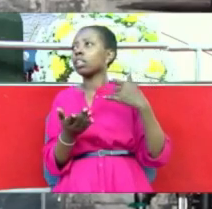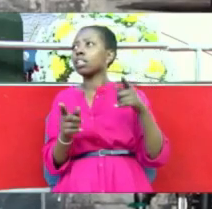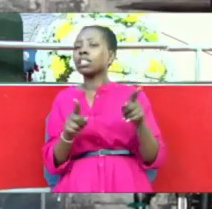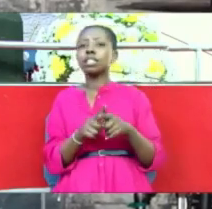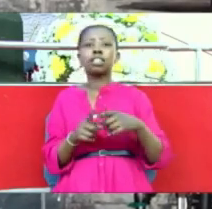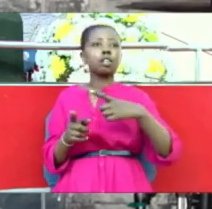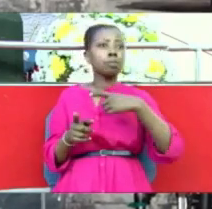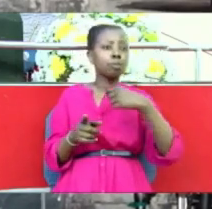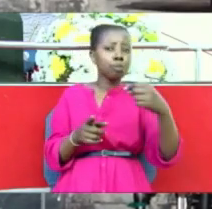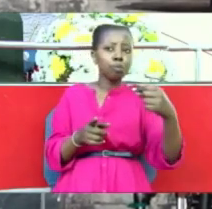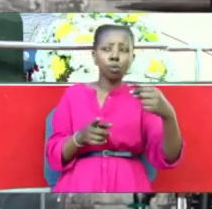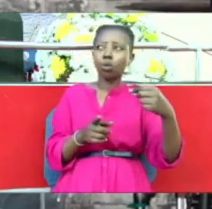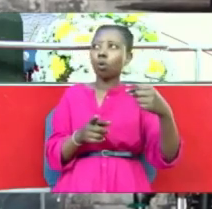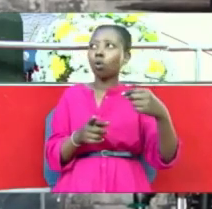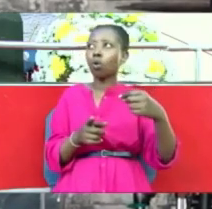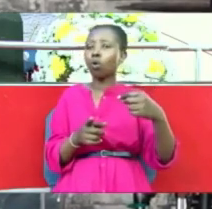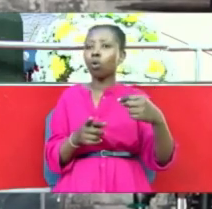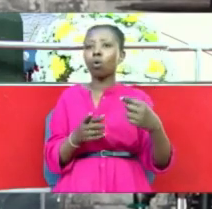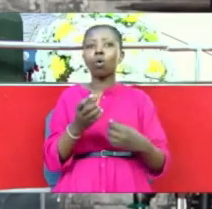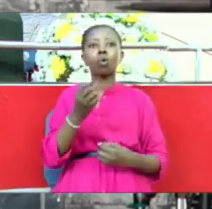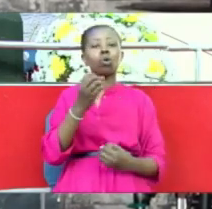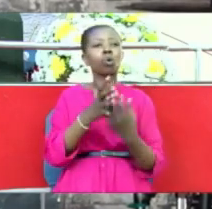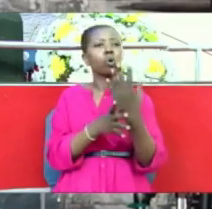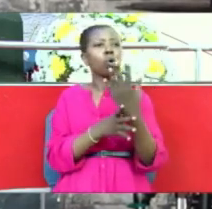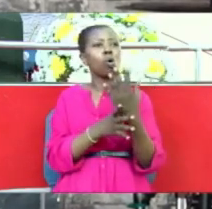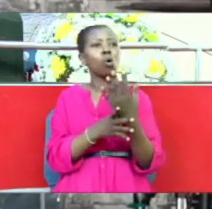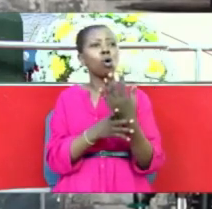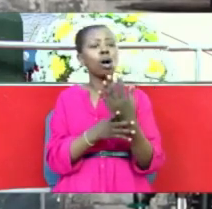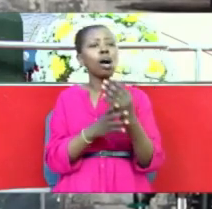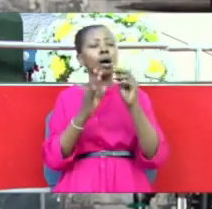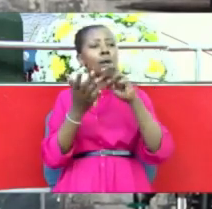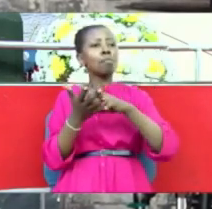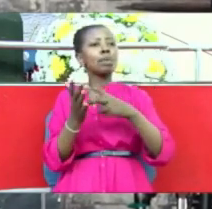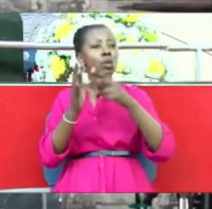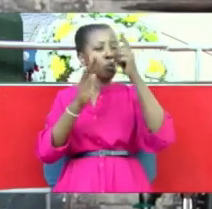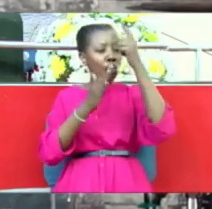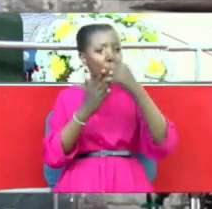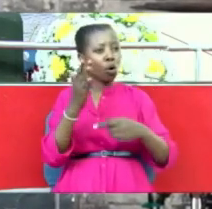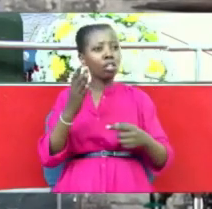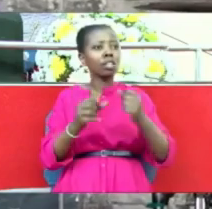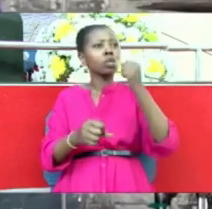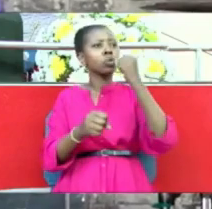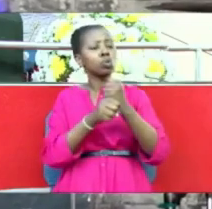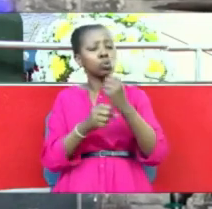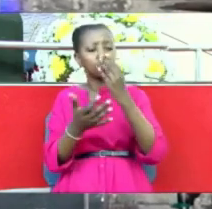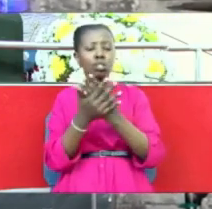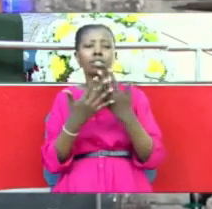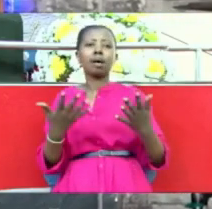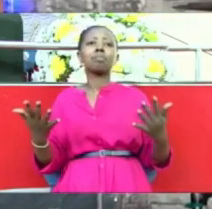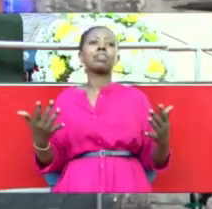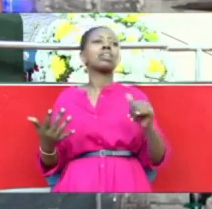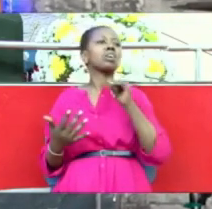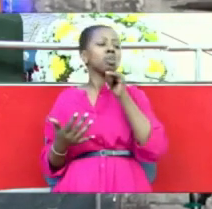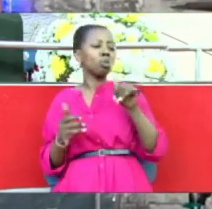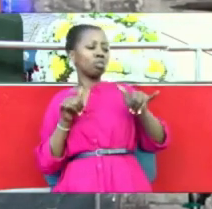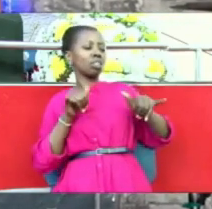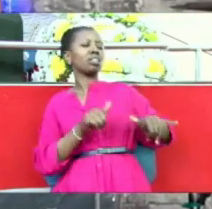Nenda uza hicho. The bottom line is do something. La mwisho ama hitimisho, tenda jambo fulani. Do